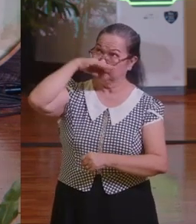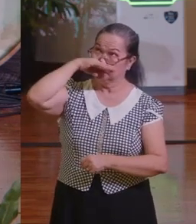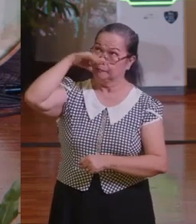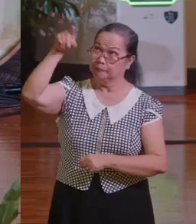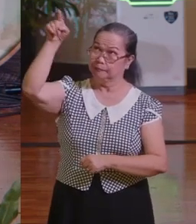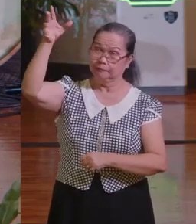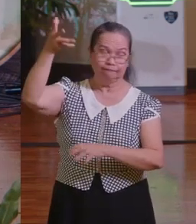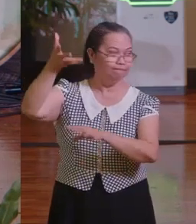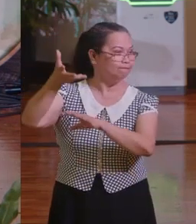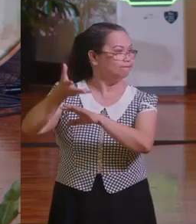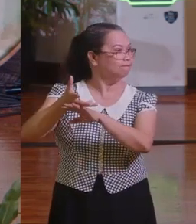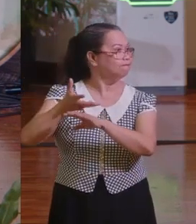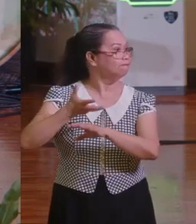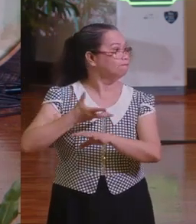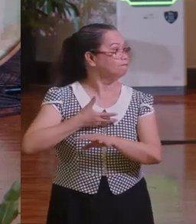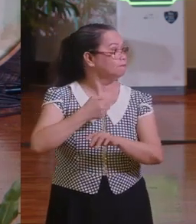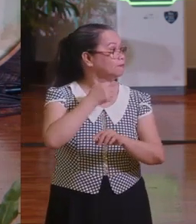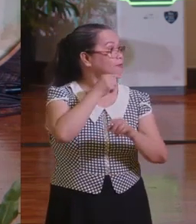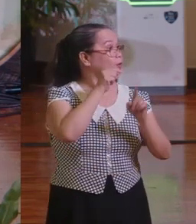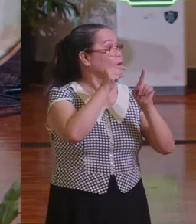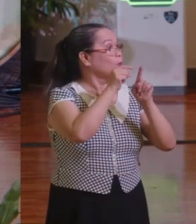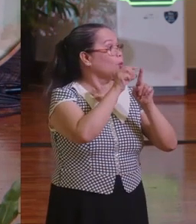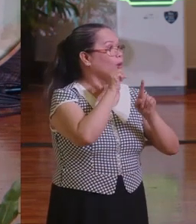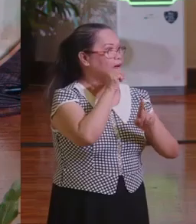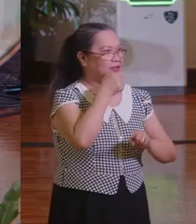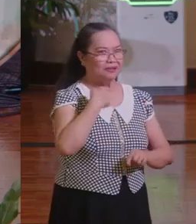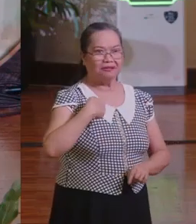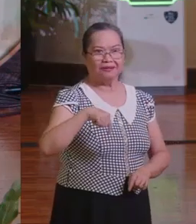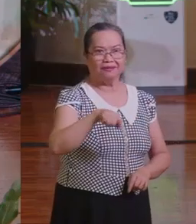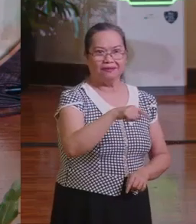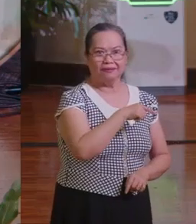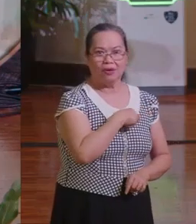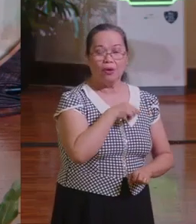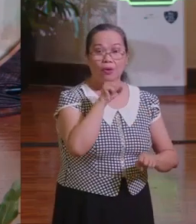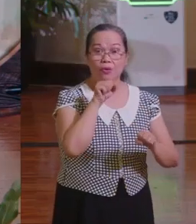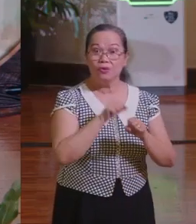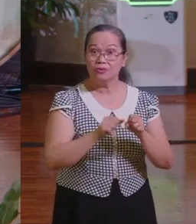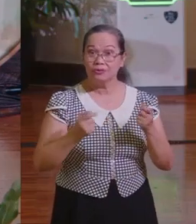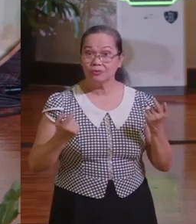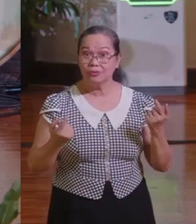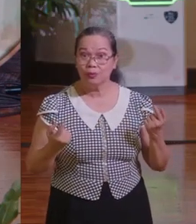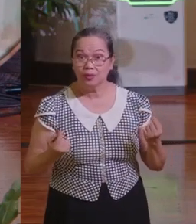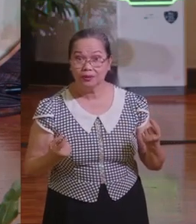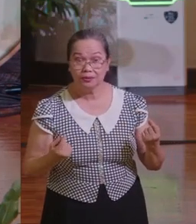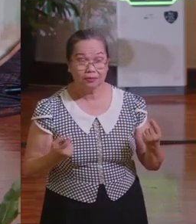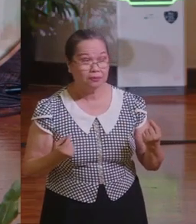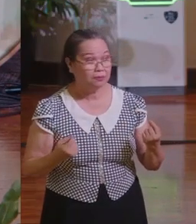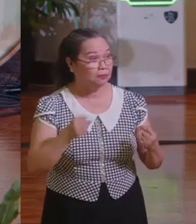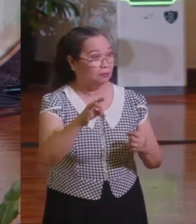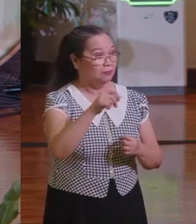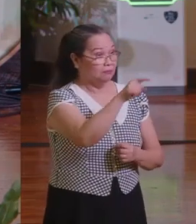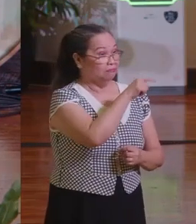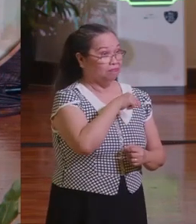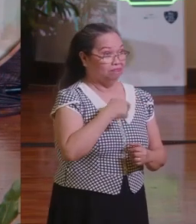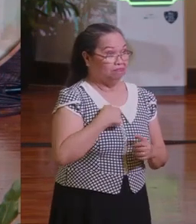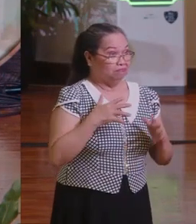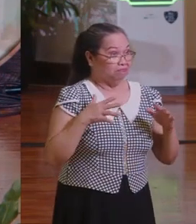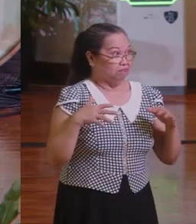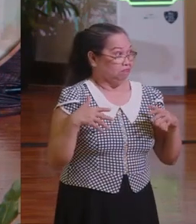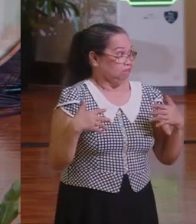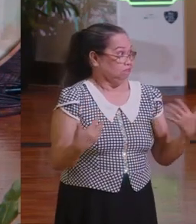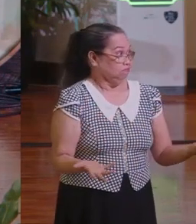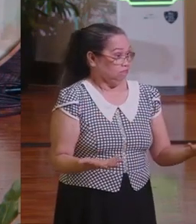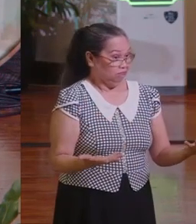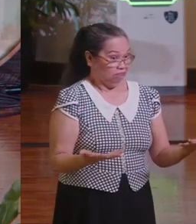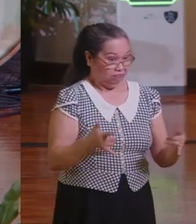His word is not in us. So, kung sinasabi natin tayo walang kasalanan, ay